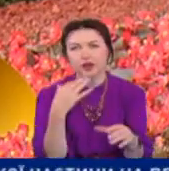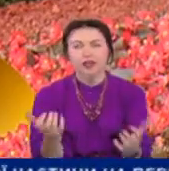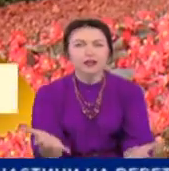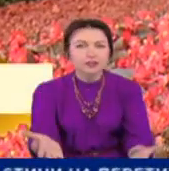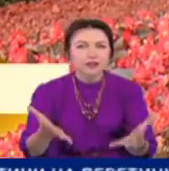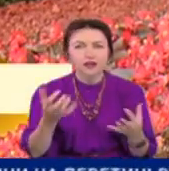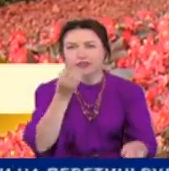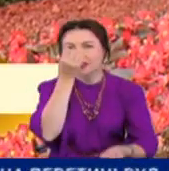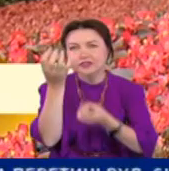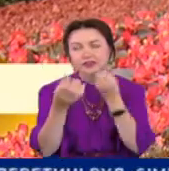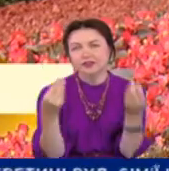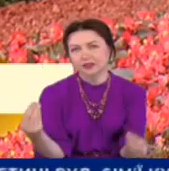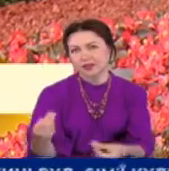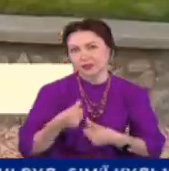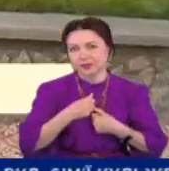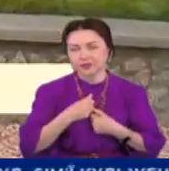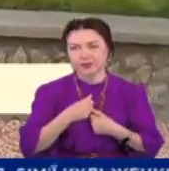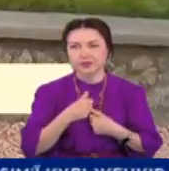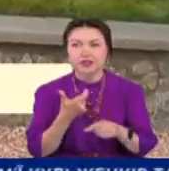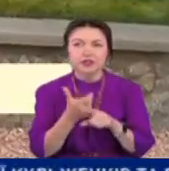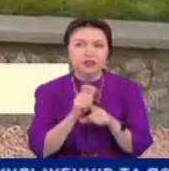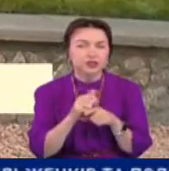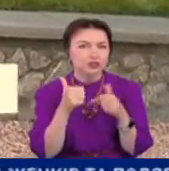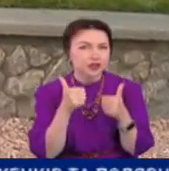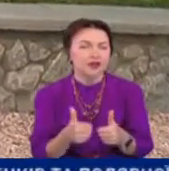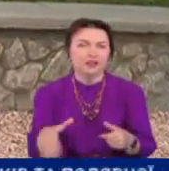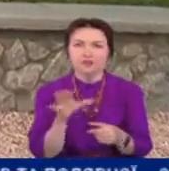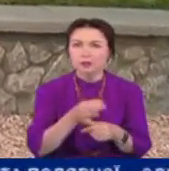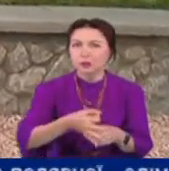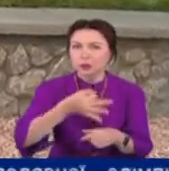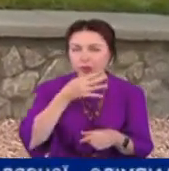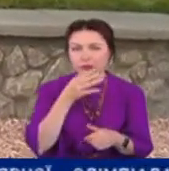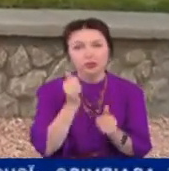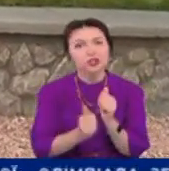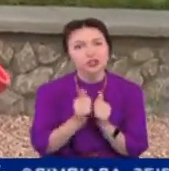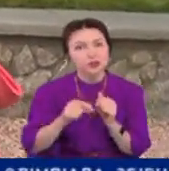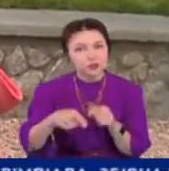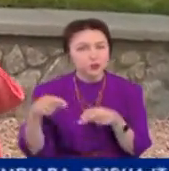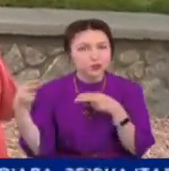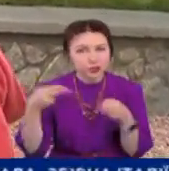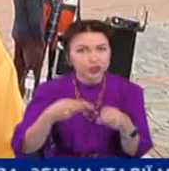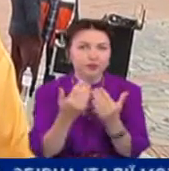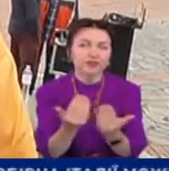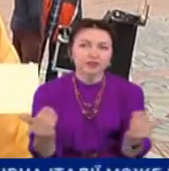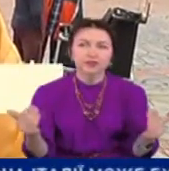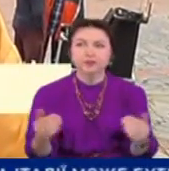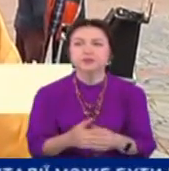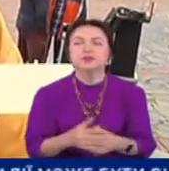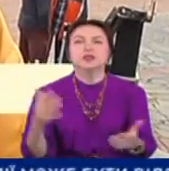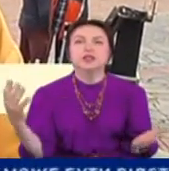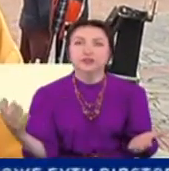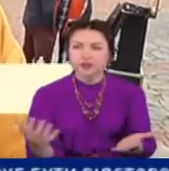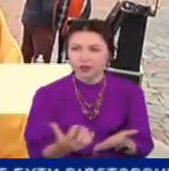квіткові барви не лишають байдужими нікого. Дуже гарно, все подобається. Часто сюди приїжджаємо на виставки. Вдалося і